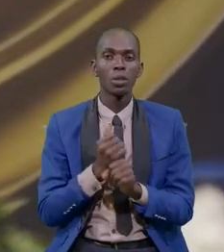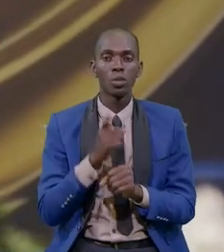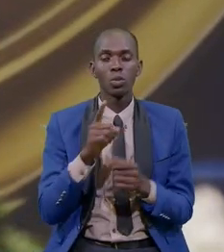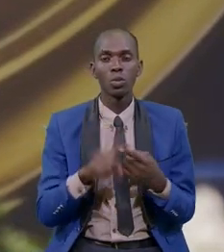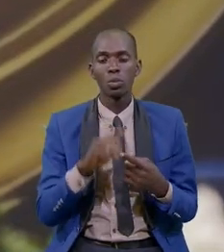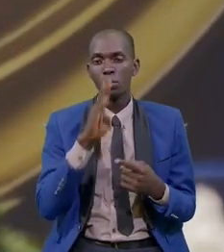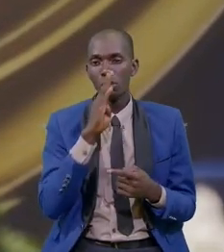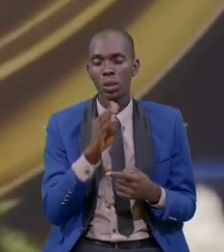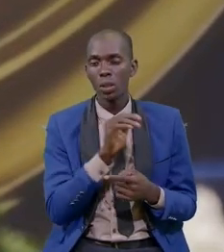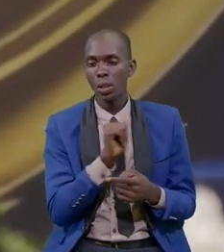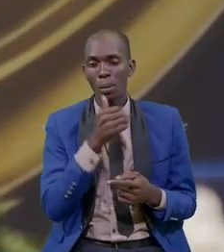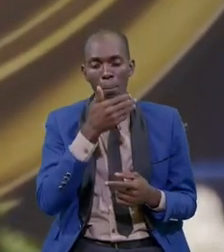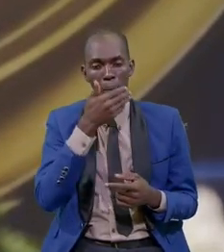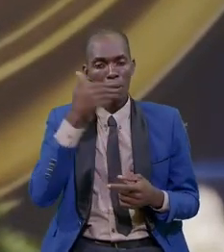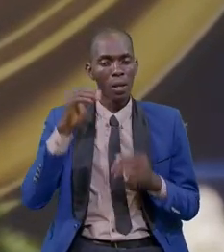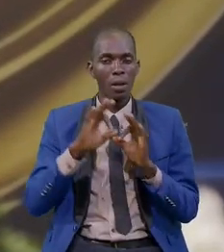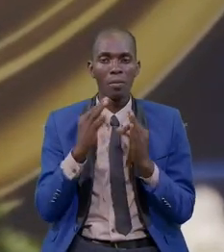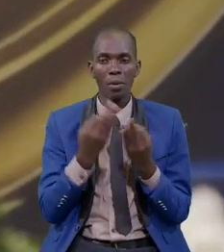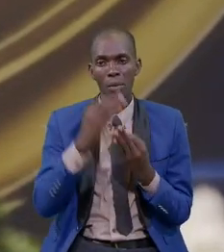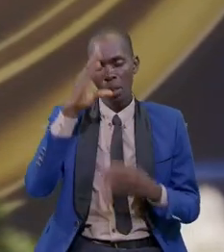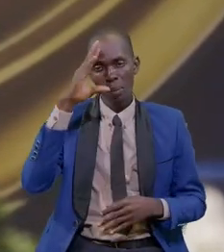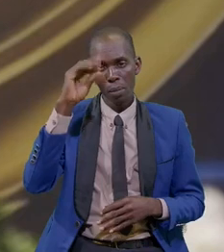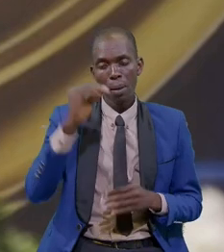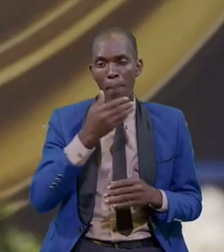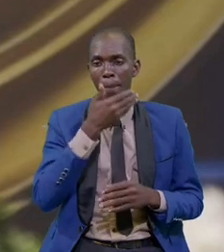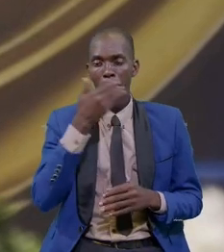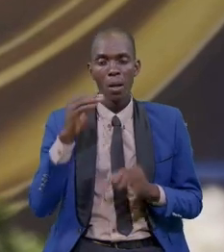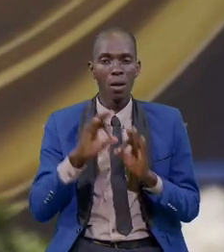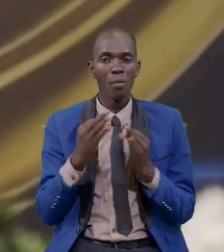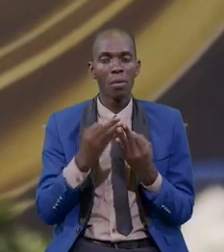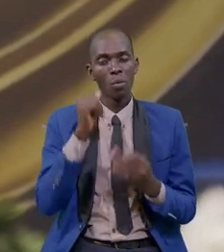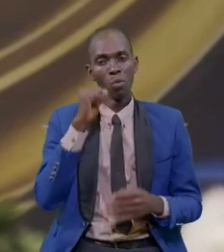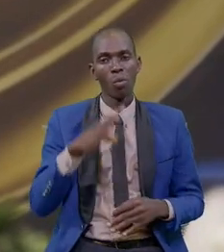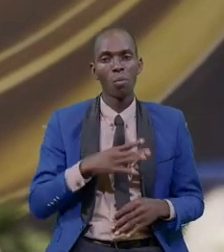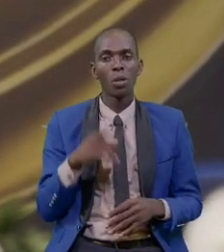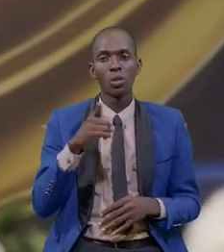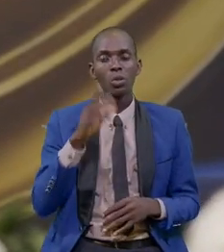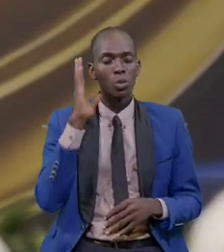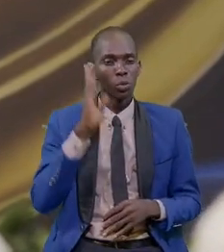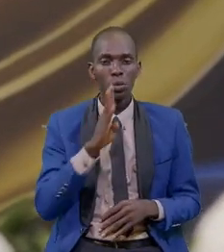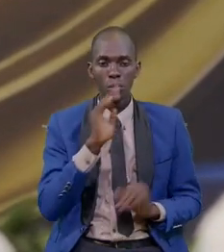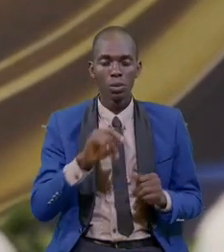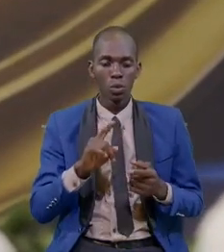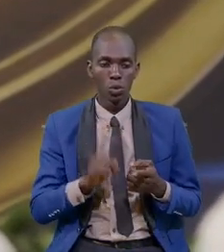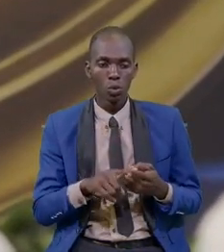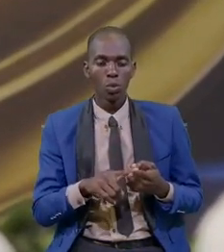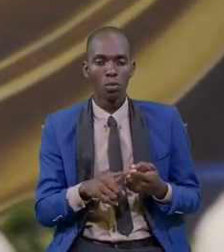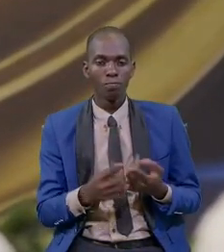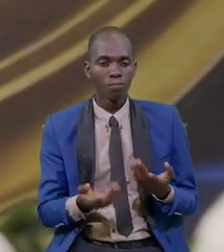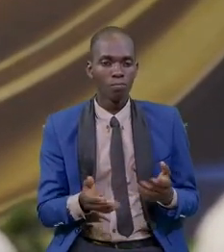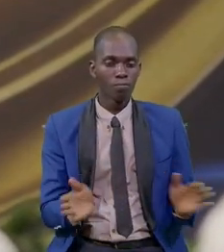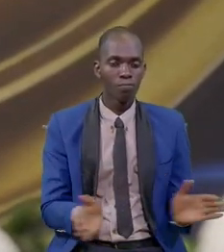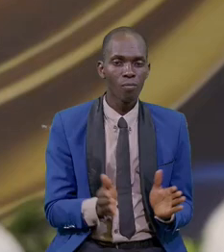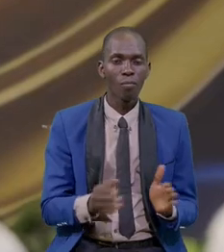dans votre vie de famille, meilleur dans votre famille en tant que femme, et vous serez en mesure d'influencer des gens dans la bonne direction,